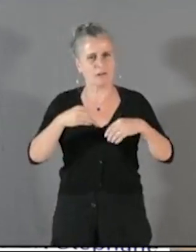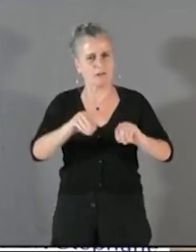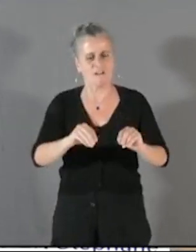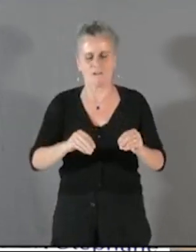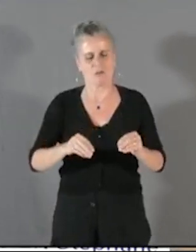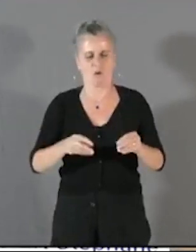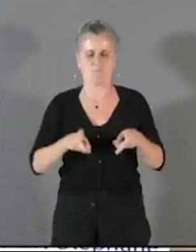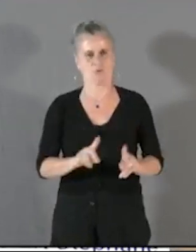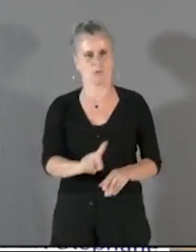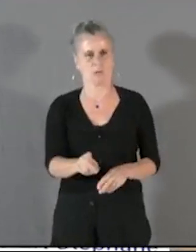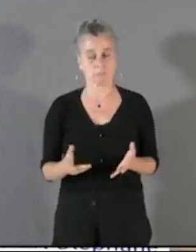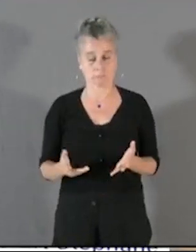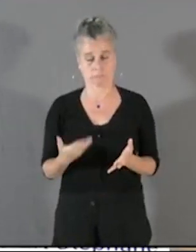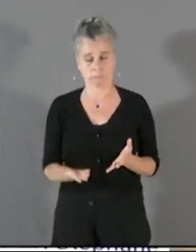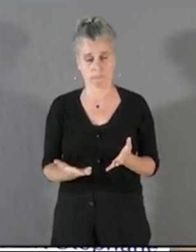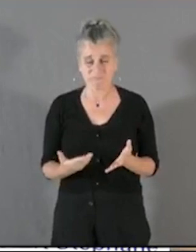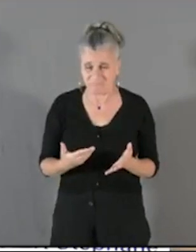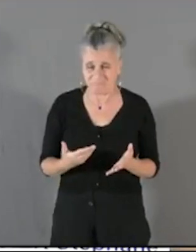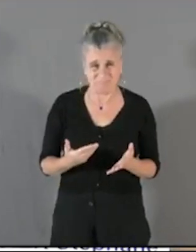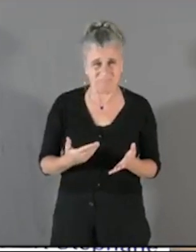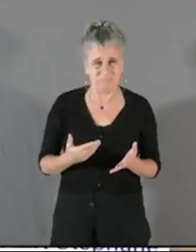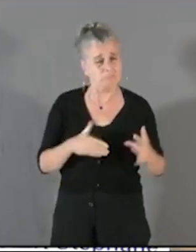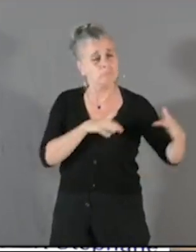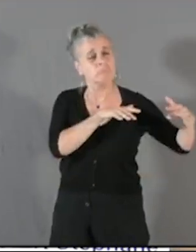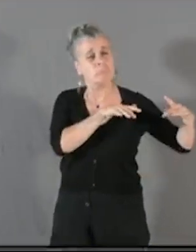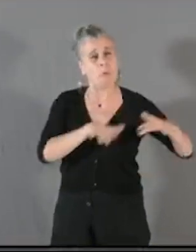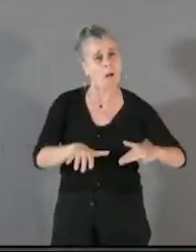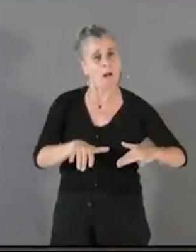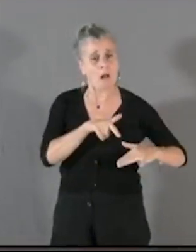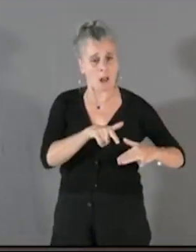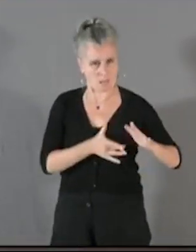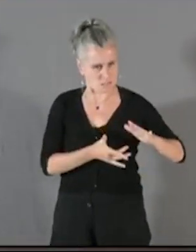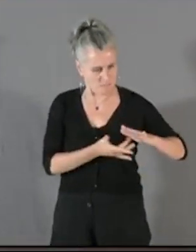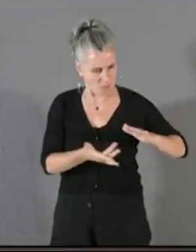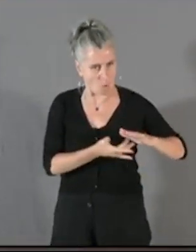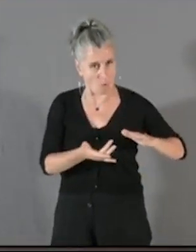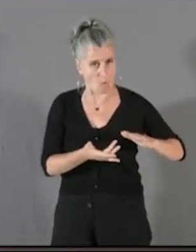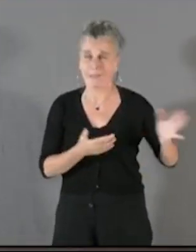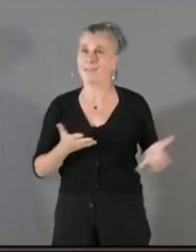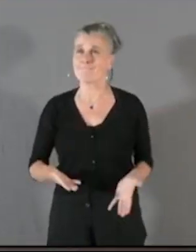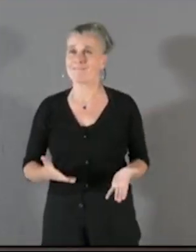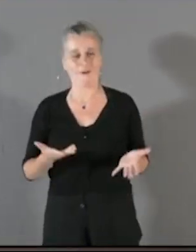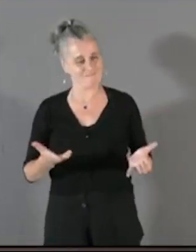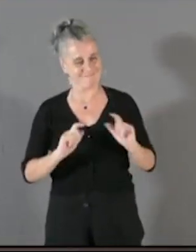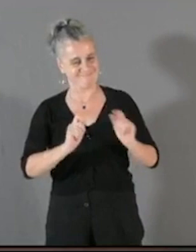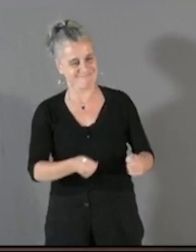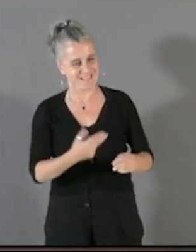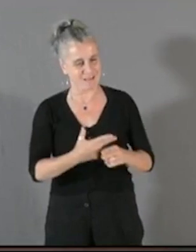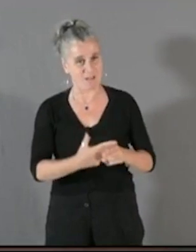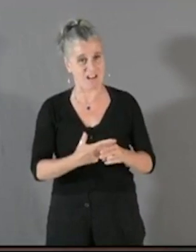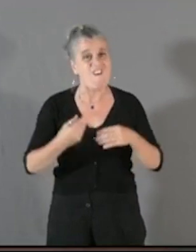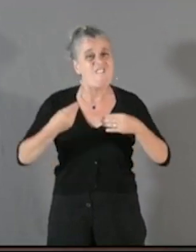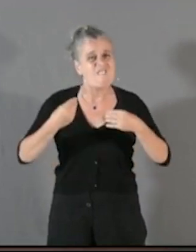clandestins ne sont plus des clandestins, ce sont des migrants. Et aujourd'hui, les migrants sont des vendeurs informels. Parce qu'il suffit